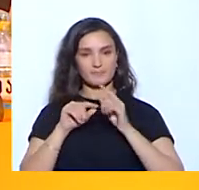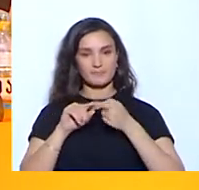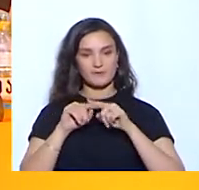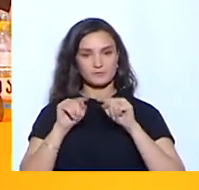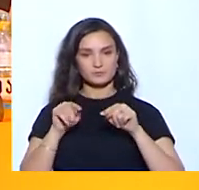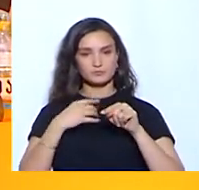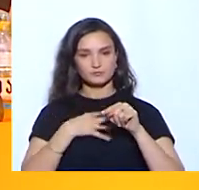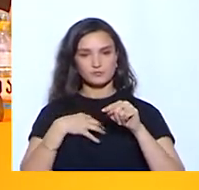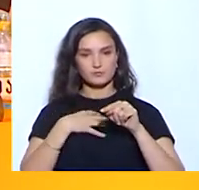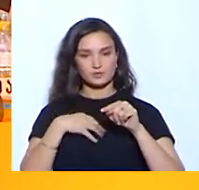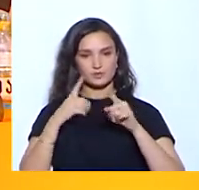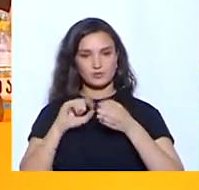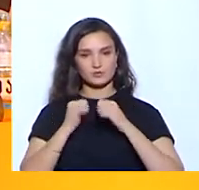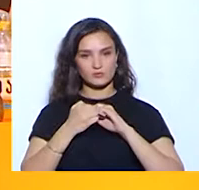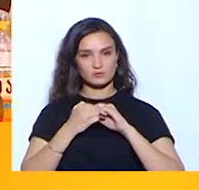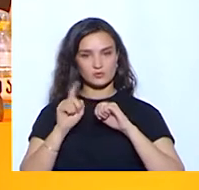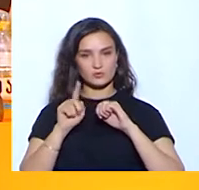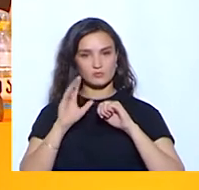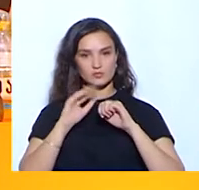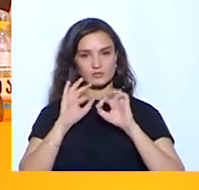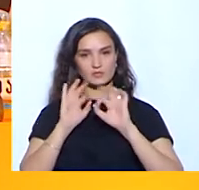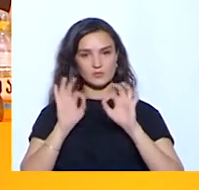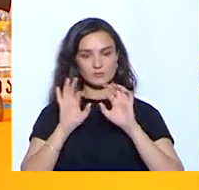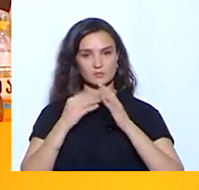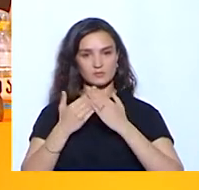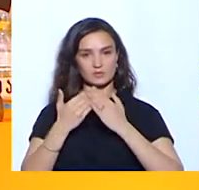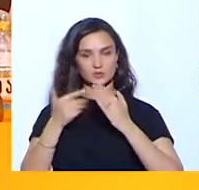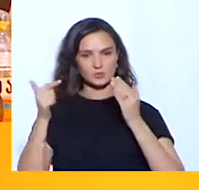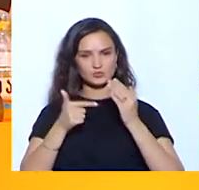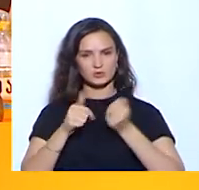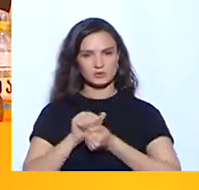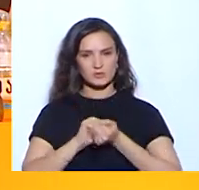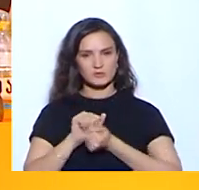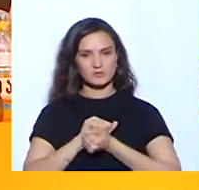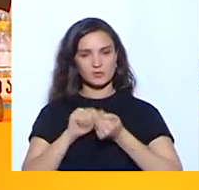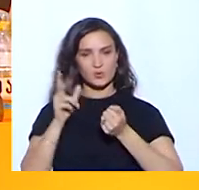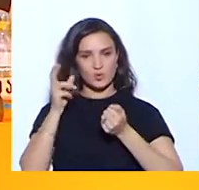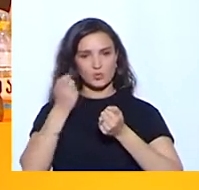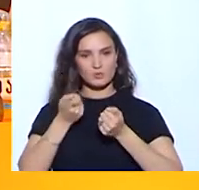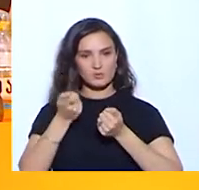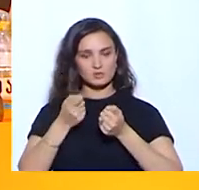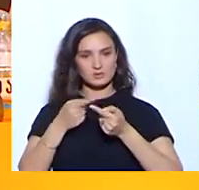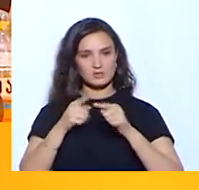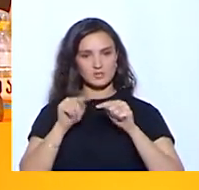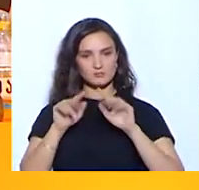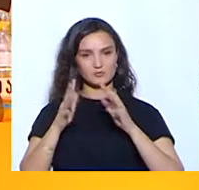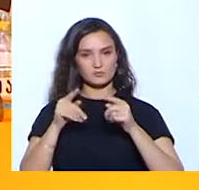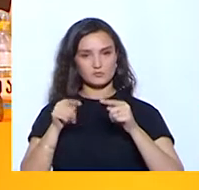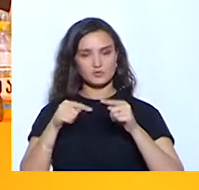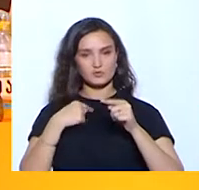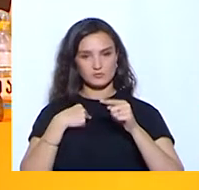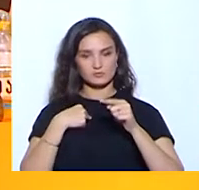ამდენად მნიშვნელოვანია გვახსოვდეს, რომ როდესაც ლაპარაკობთ მაგალითად უხეშად დაბქვილ ხორბალზე, ამ შემთხვევაში